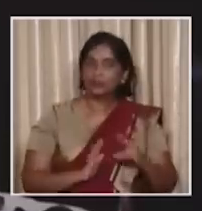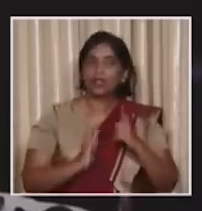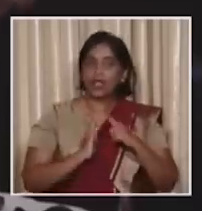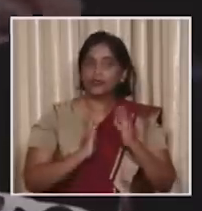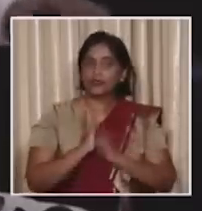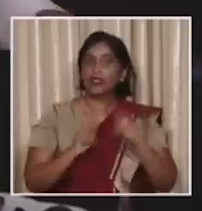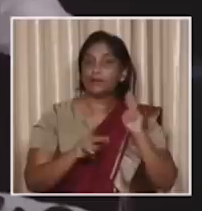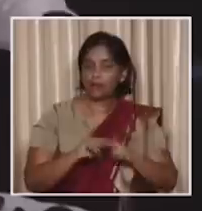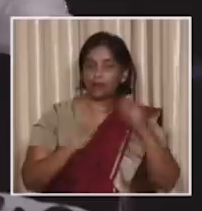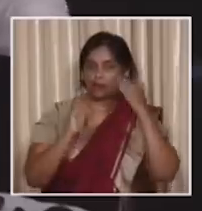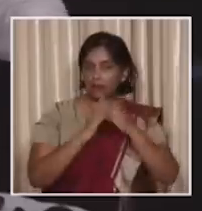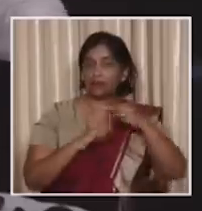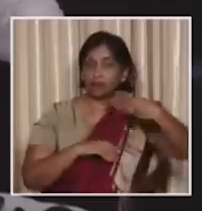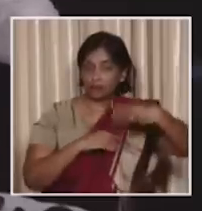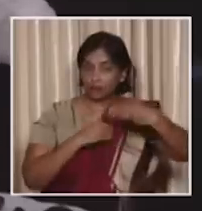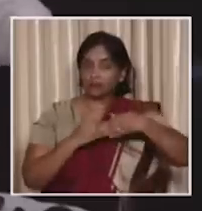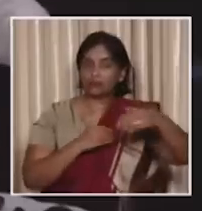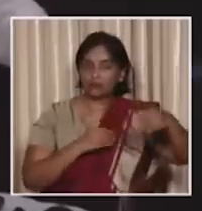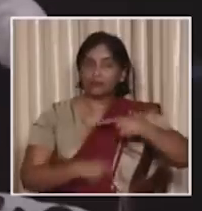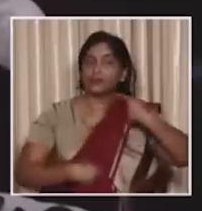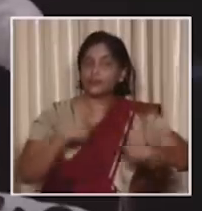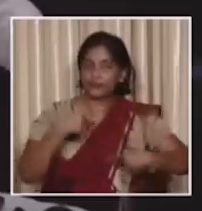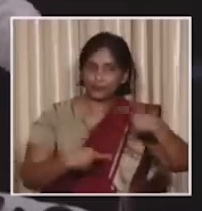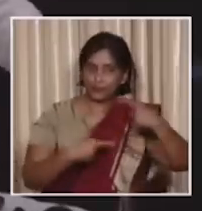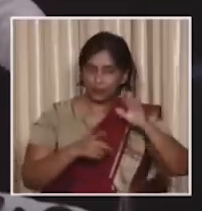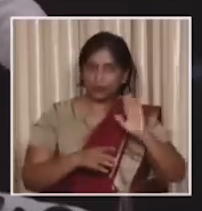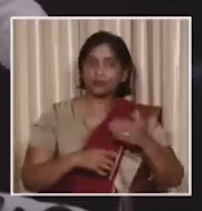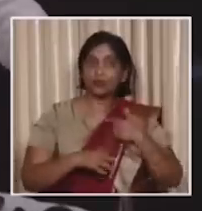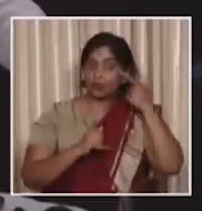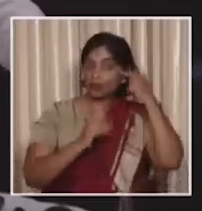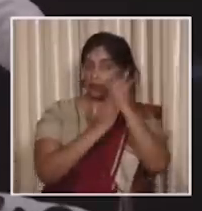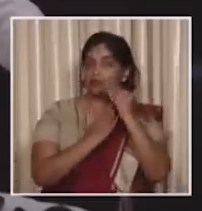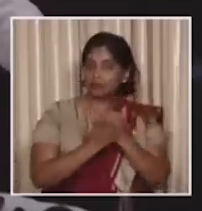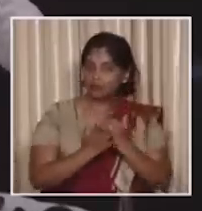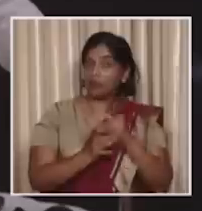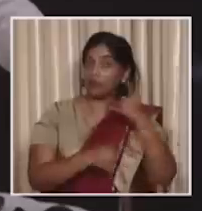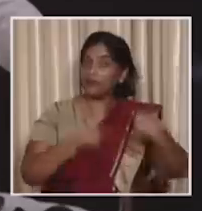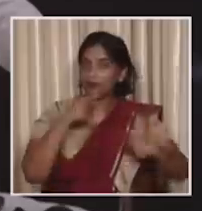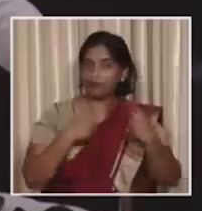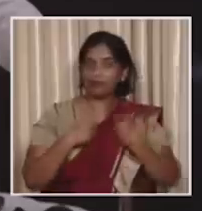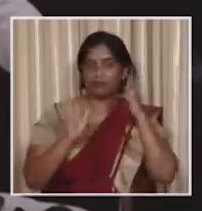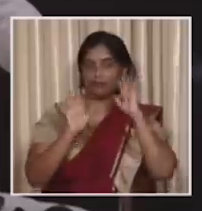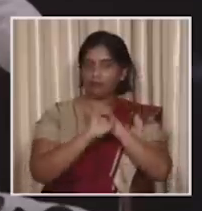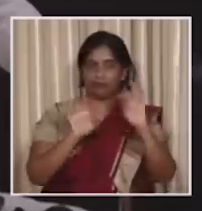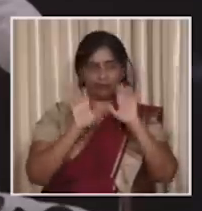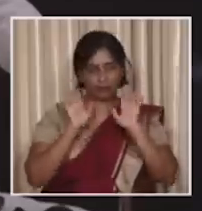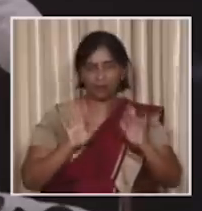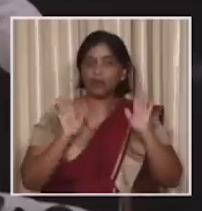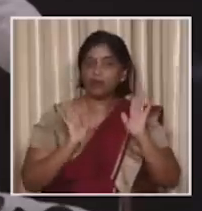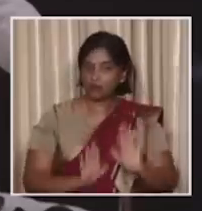ජාත්‍යන්තර මූල්‍ය අරමුදල පිළිබඳ ඉදිරි දින තුන තුළ විවාදයක් තිබෙන නිසා අපේ කරුණු අපි ඒ විවාදයේ ඉදිරිපත් කරන්නම්. කෙසේ